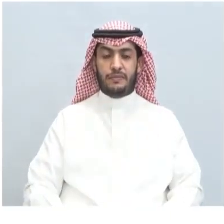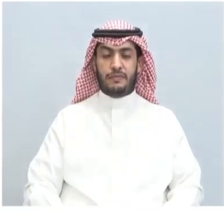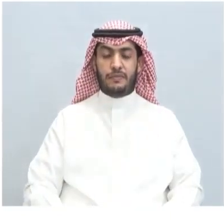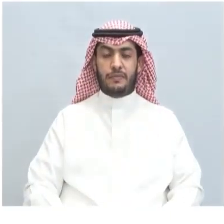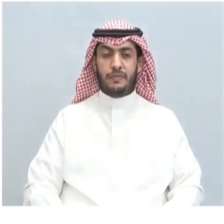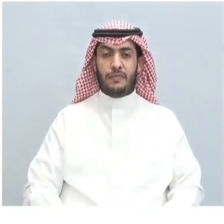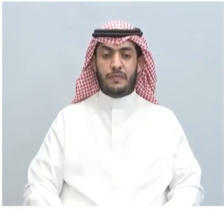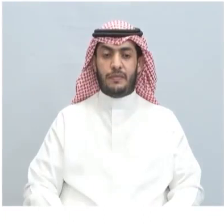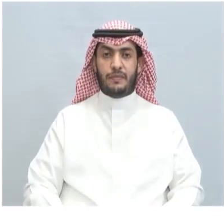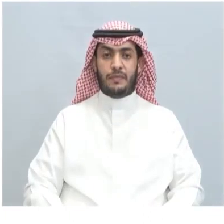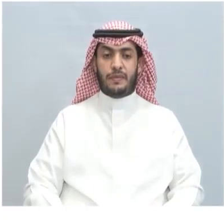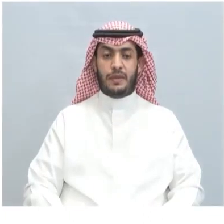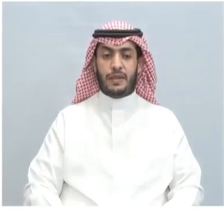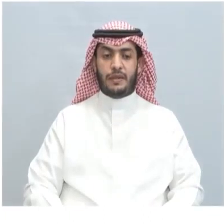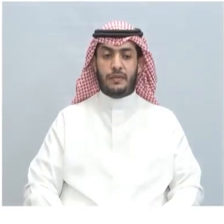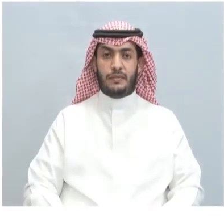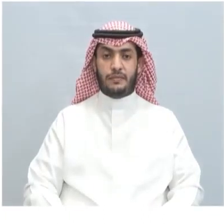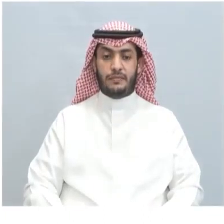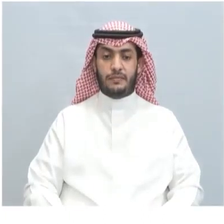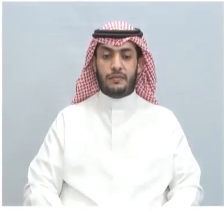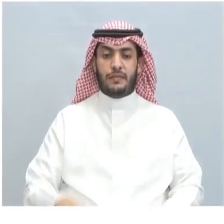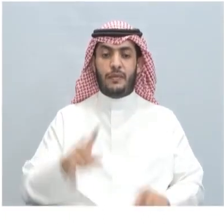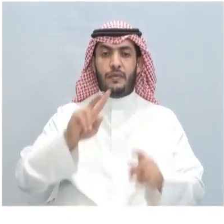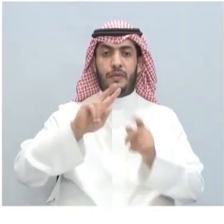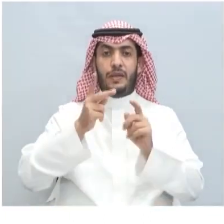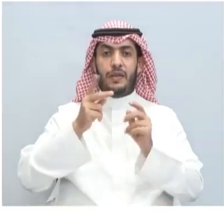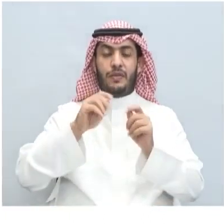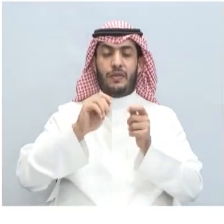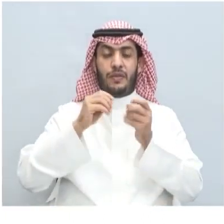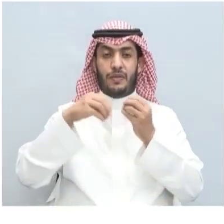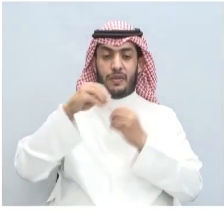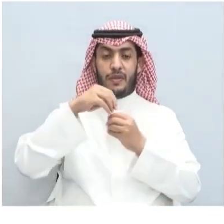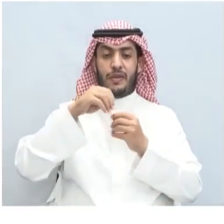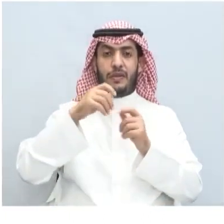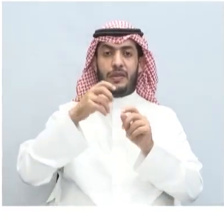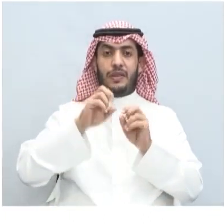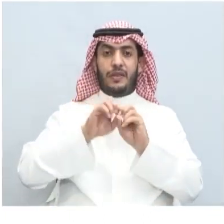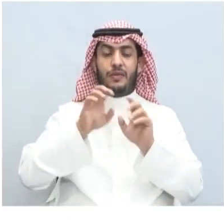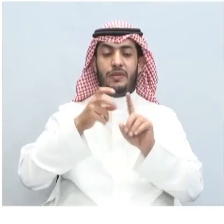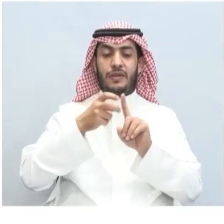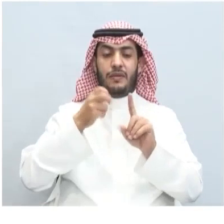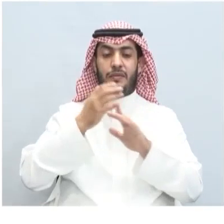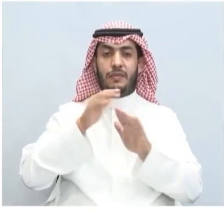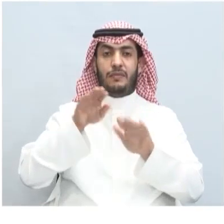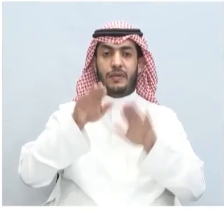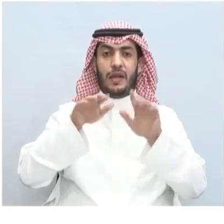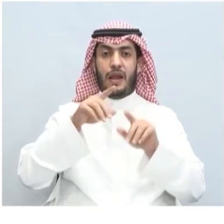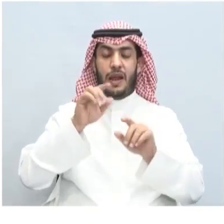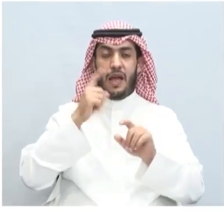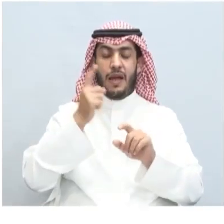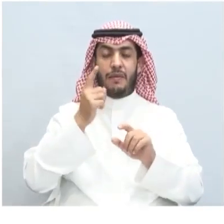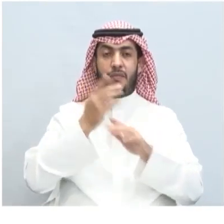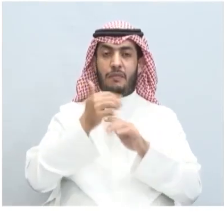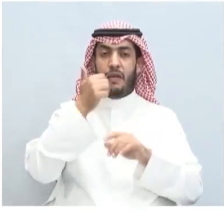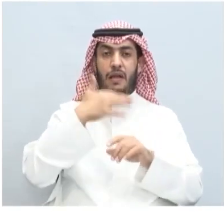ذكرنا ايضا تغير التوزيعات السهميه قيمه حقوق المساهمين في الميزانيه العموميه لكنها